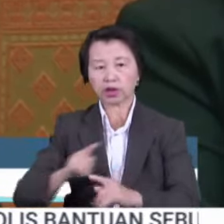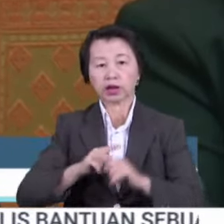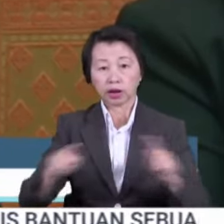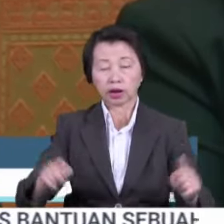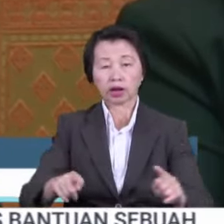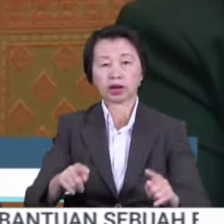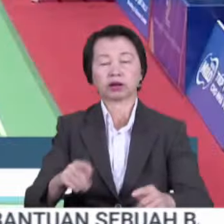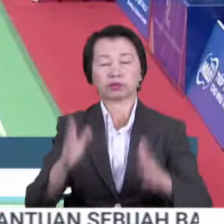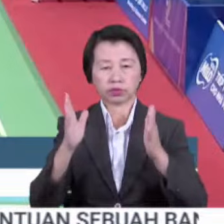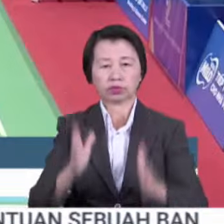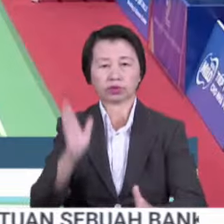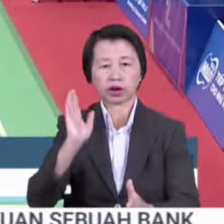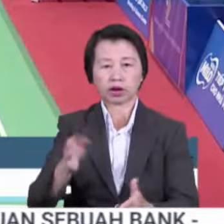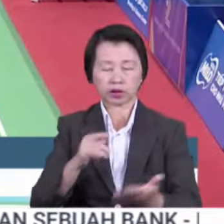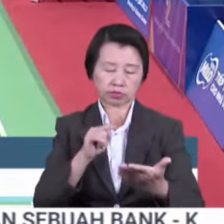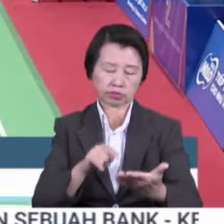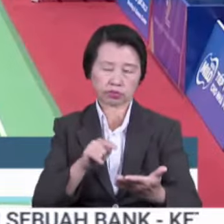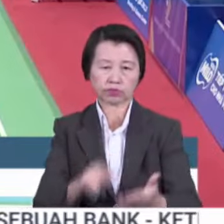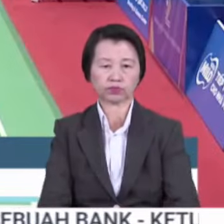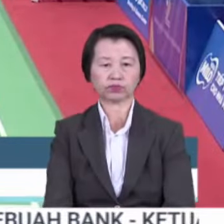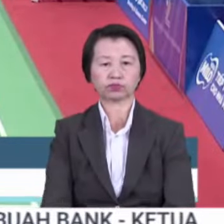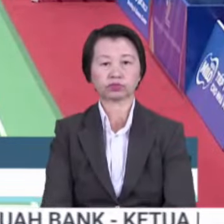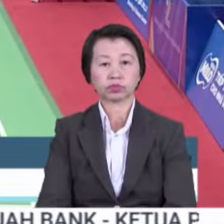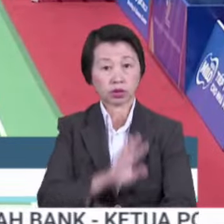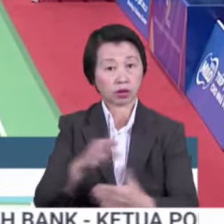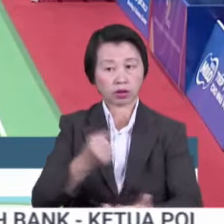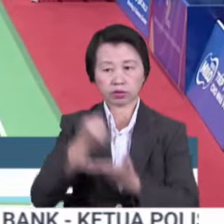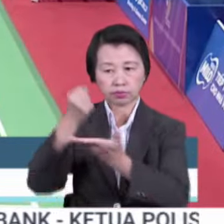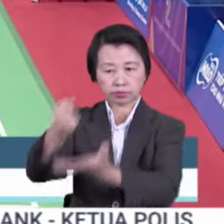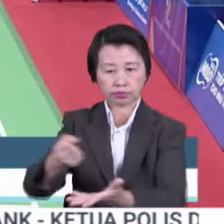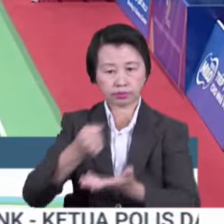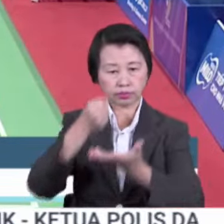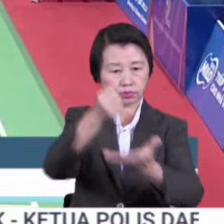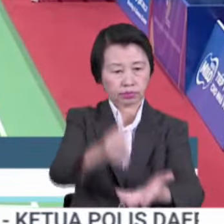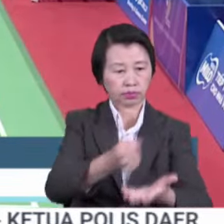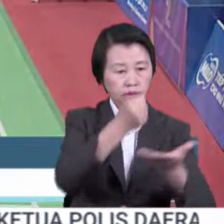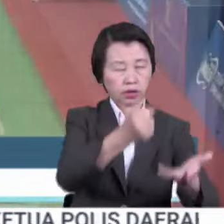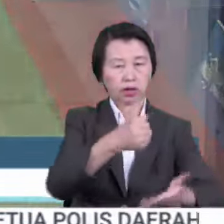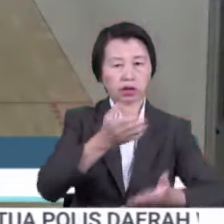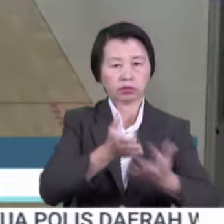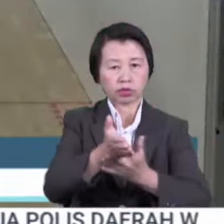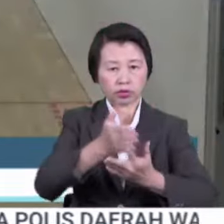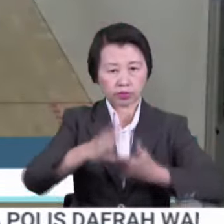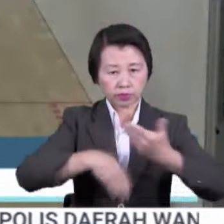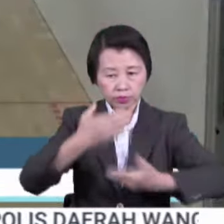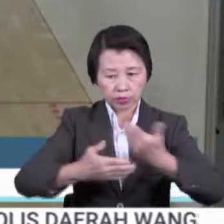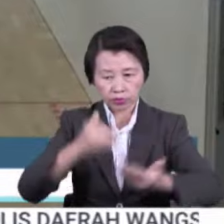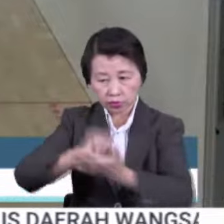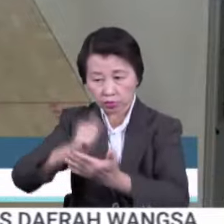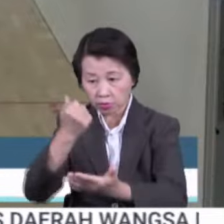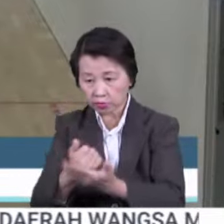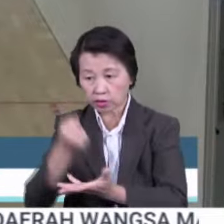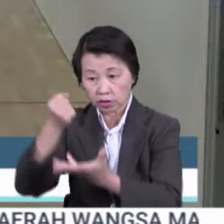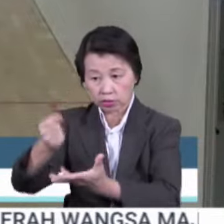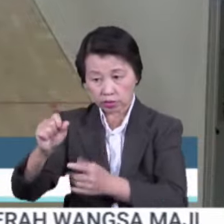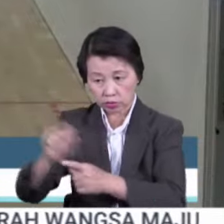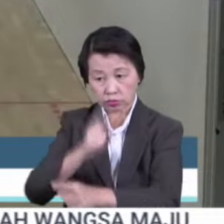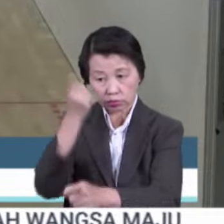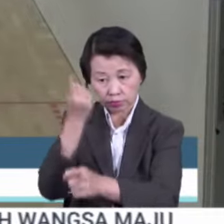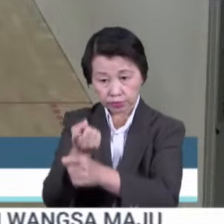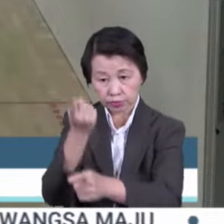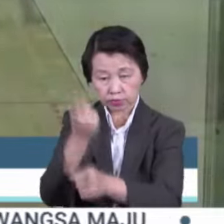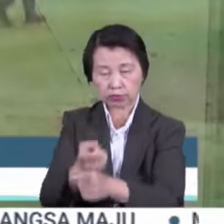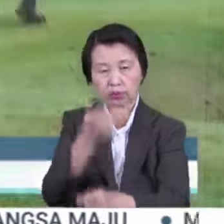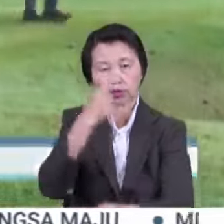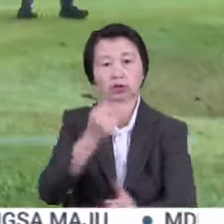sistem ini lebih tulus jelas semua peruntukan yang diberikan akan melalui proses audit bagi memastikan dana itu digunakan sepenuhnya